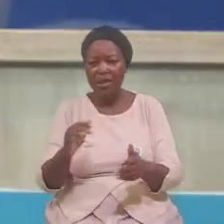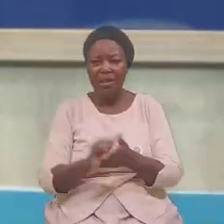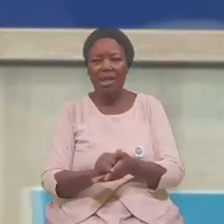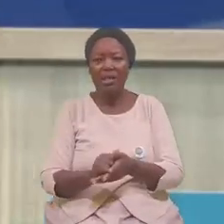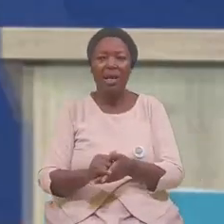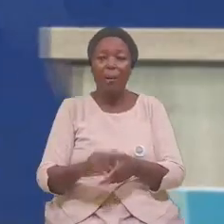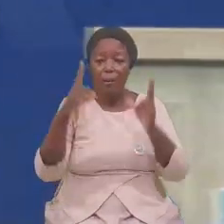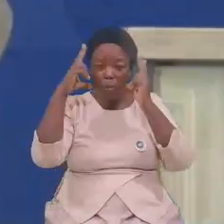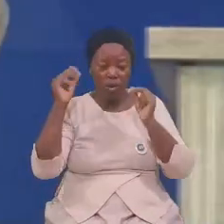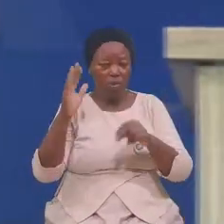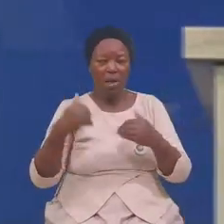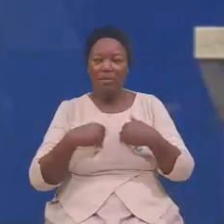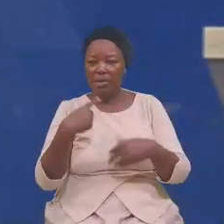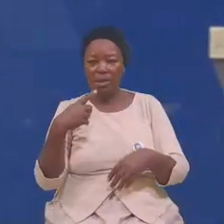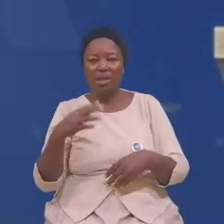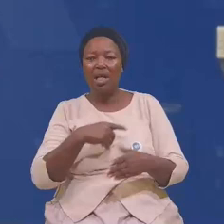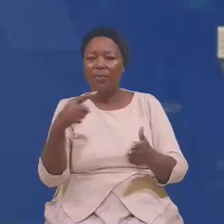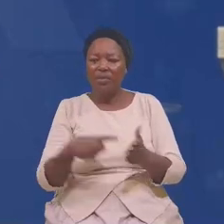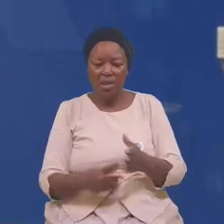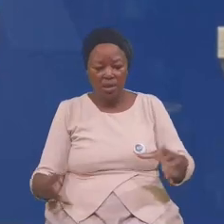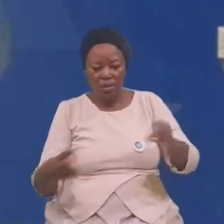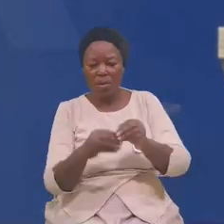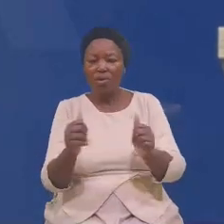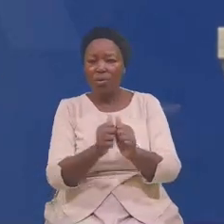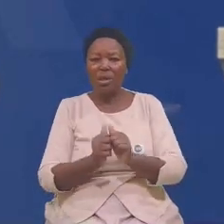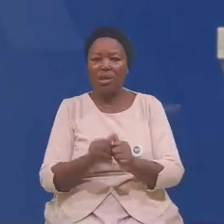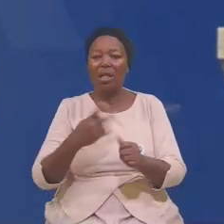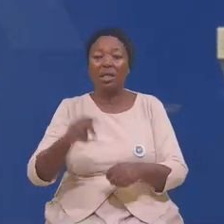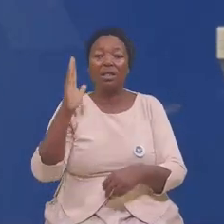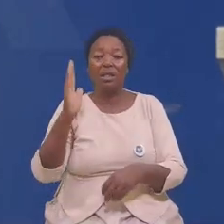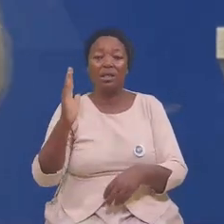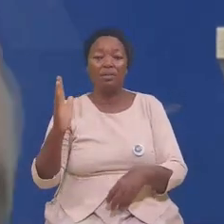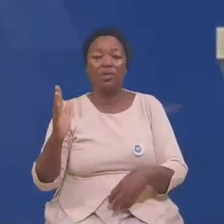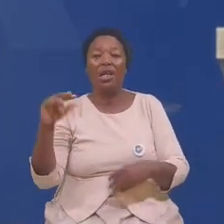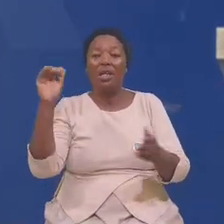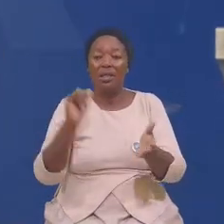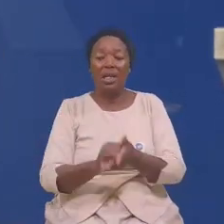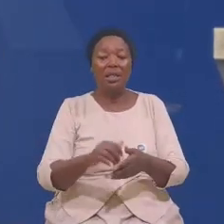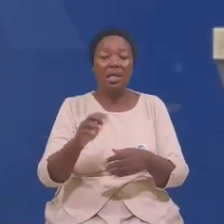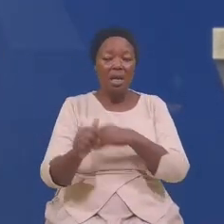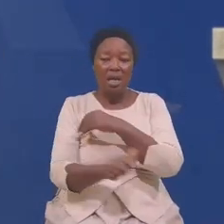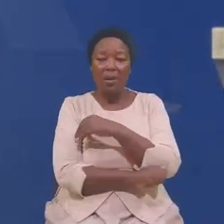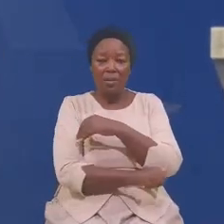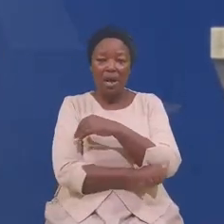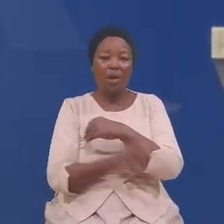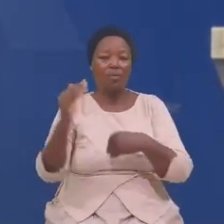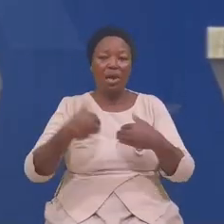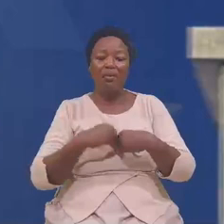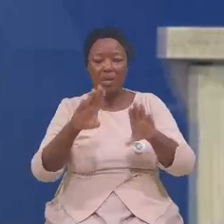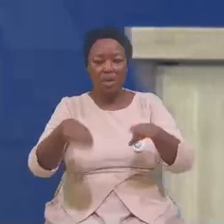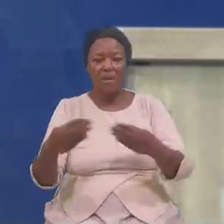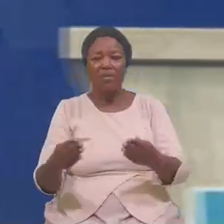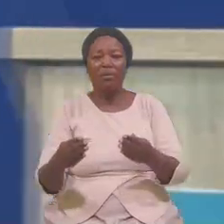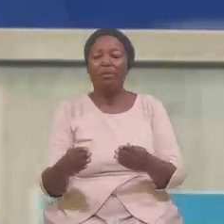dire. Celui-ci rassemble les témoignages qu'Abraham pouvait donner.